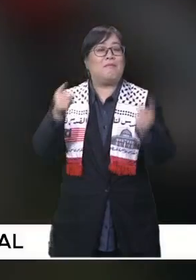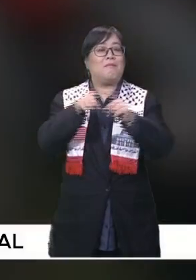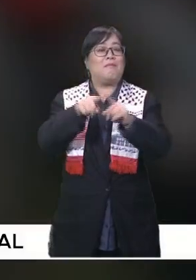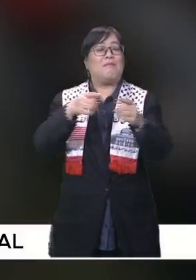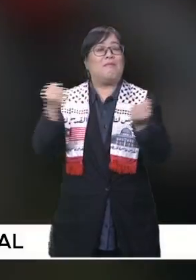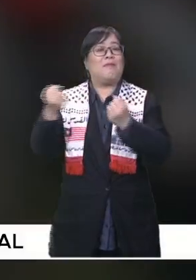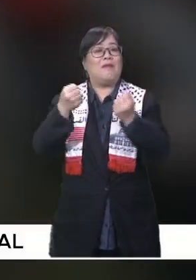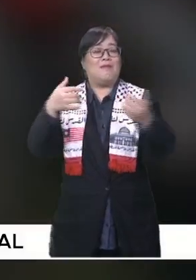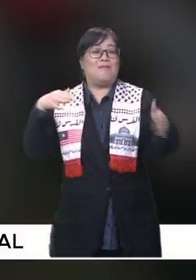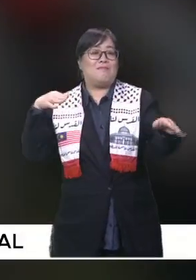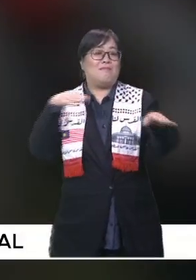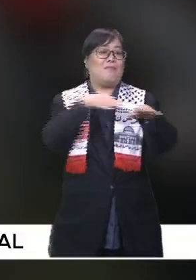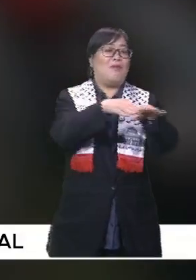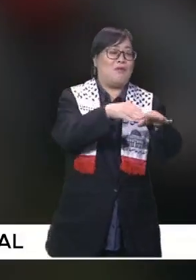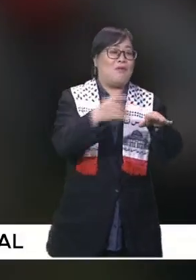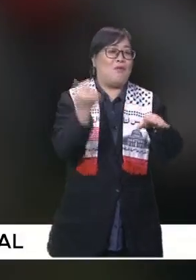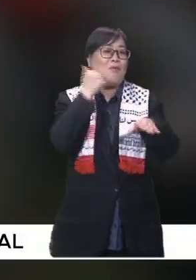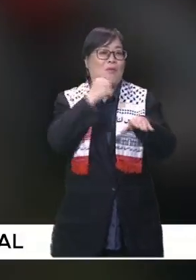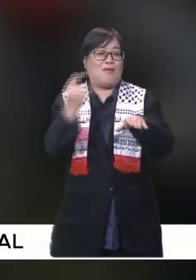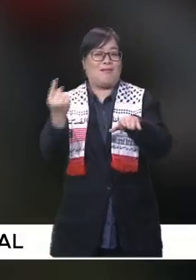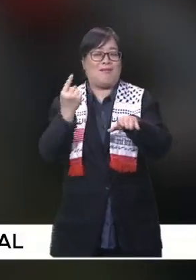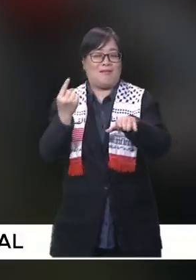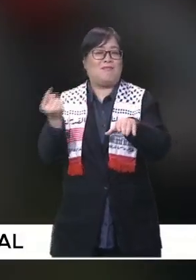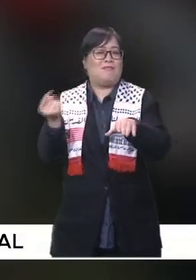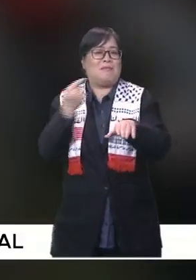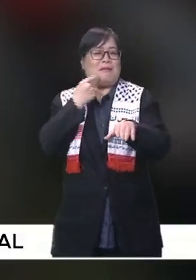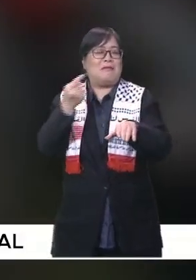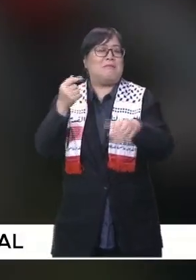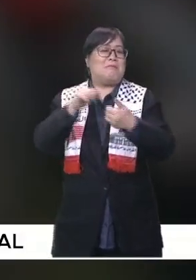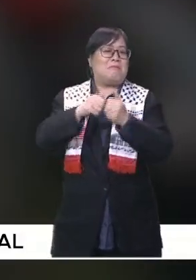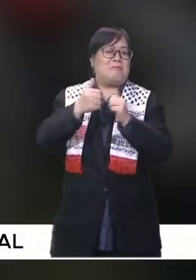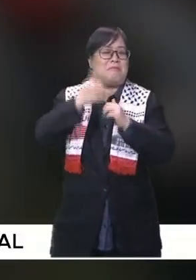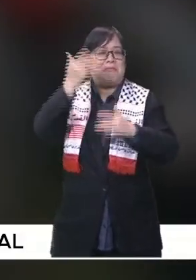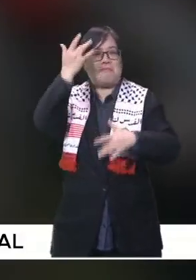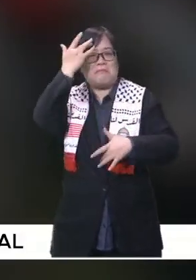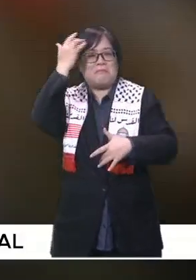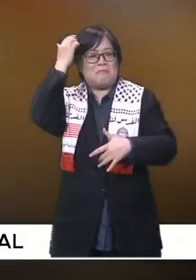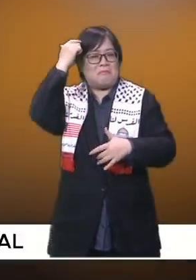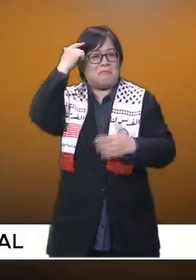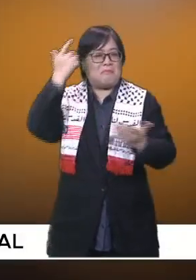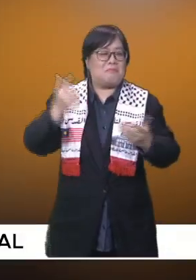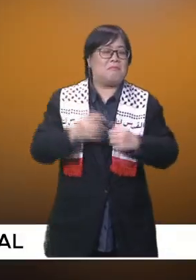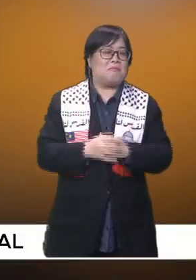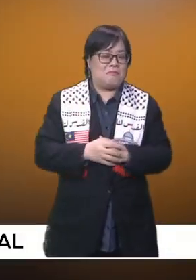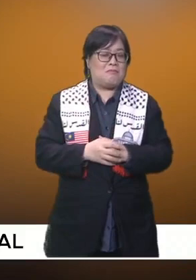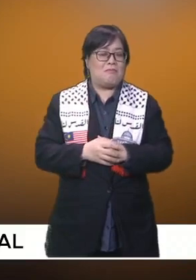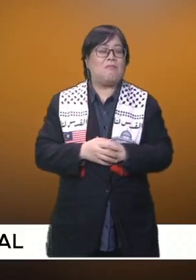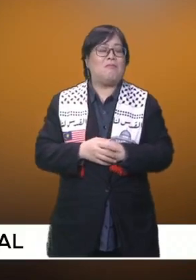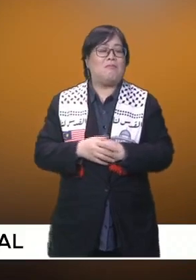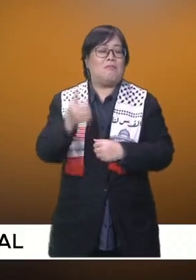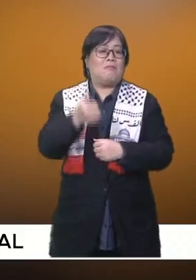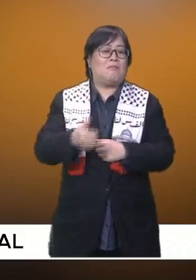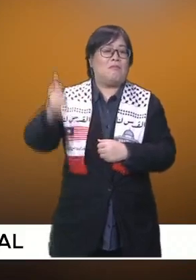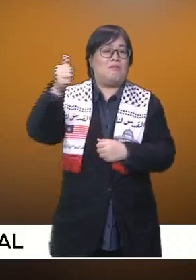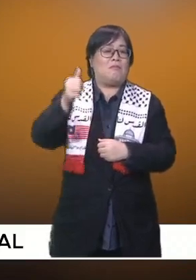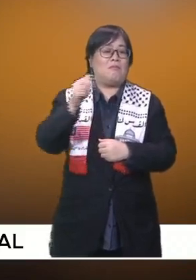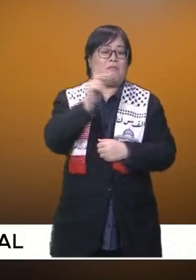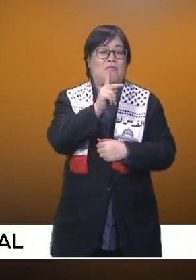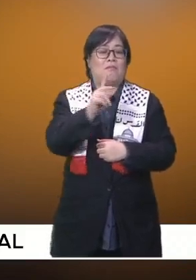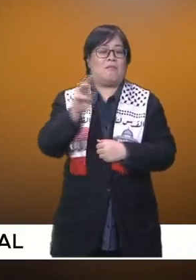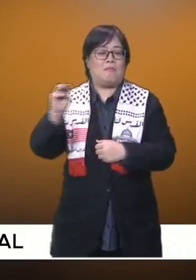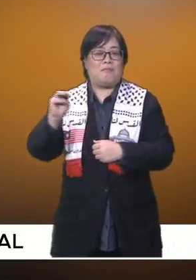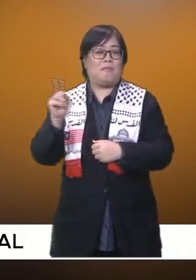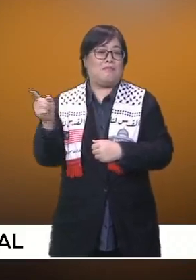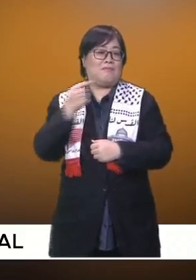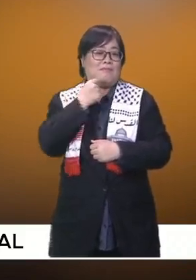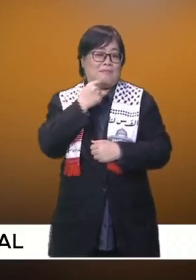dirempuh kereta dipandu wanita baru-baru ini menyentuh hati ramai pihak sementara itu ketua pengarah kesihatan dat Dr Mohamad Razi Abul